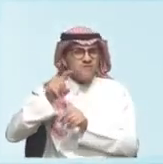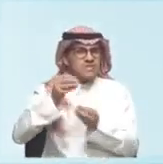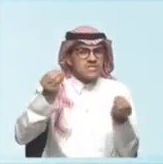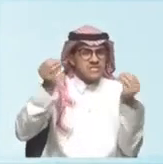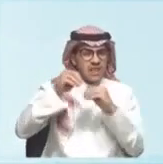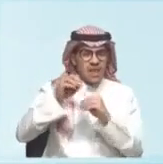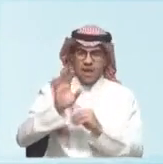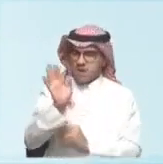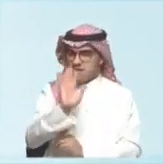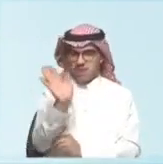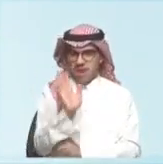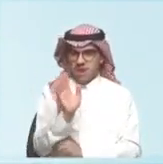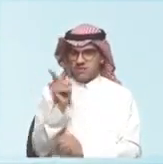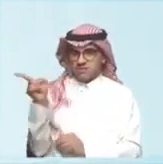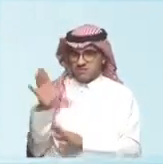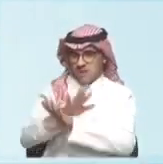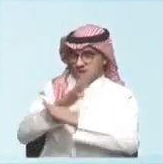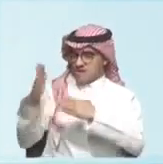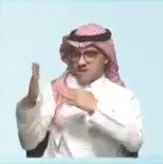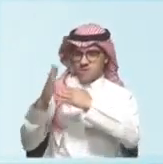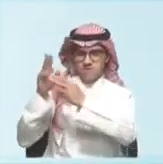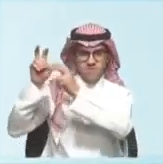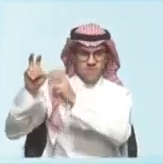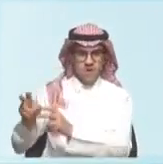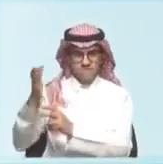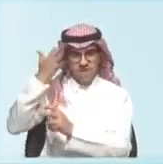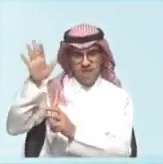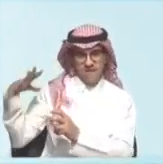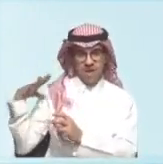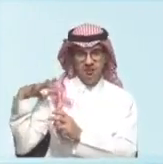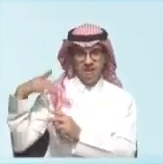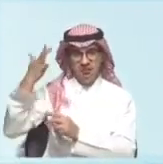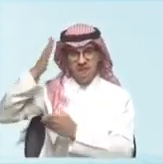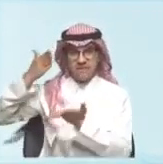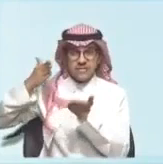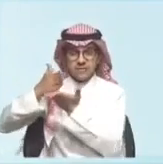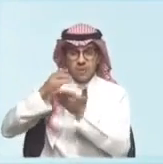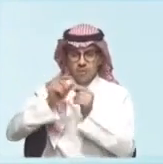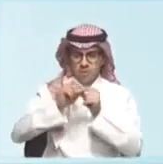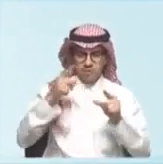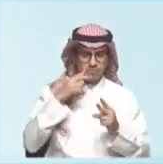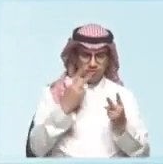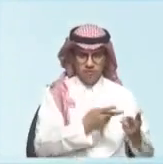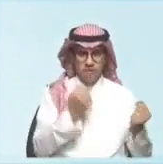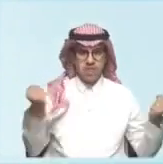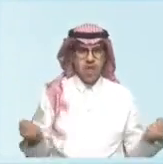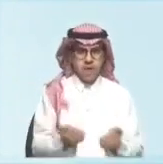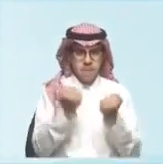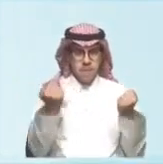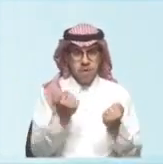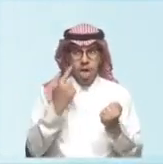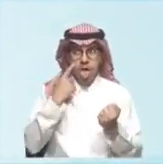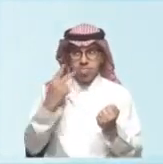بعد هذه المرحلة، بعد قمة القدس وبعد تمرين درع الخليج واحد. سيدي خادم الحرمين الشريفين